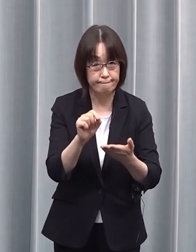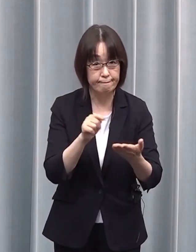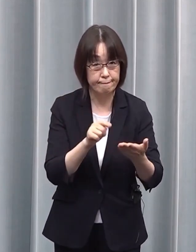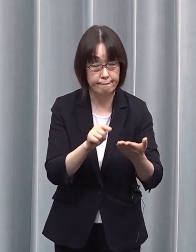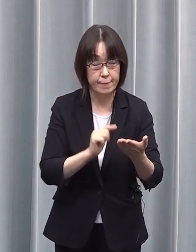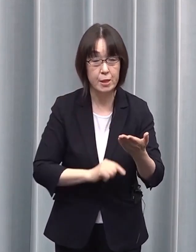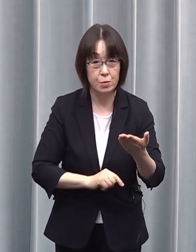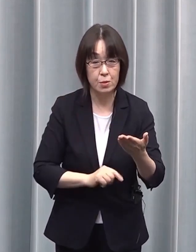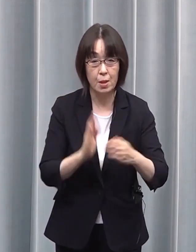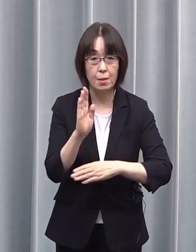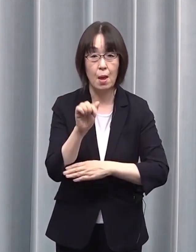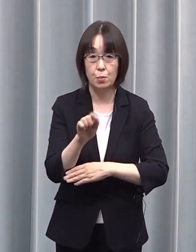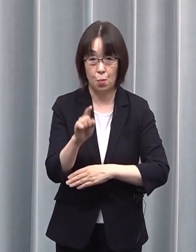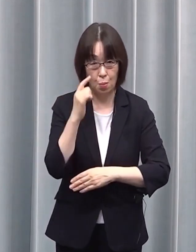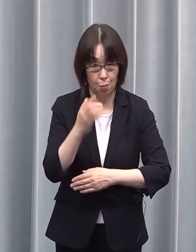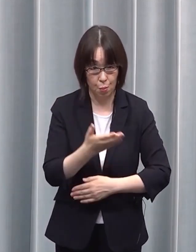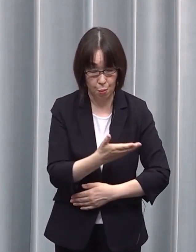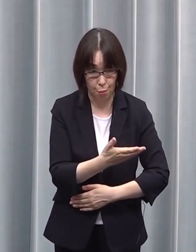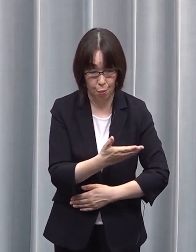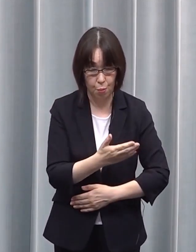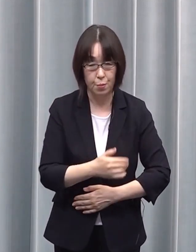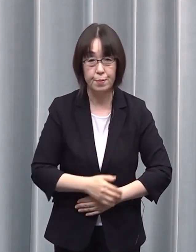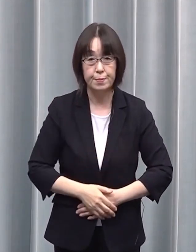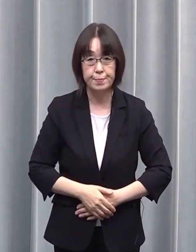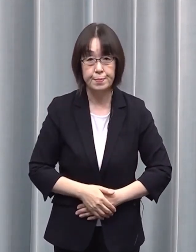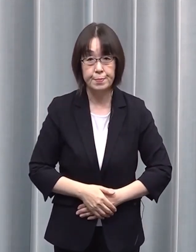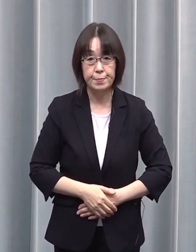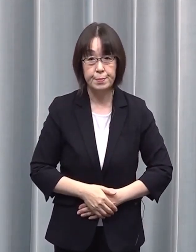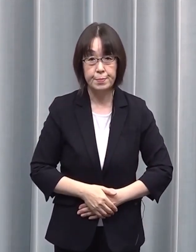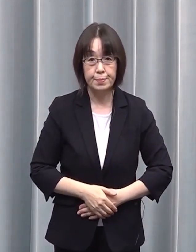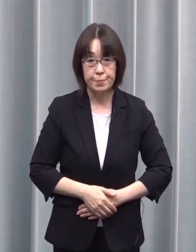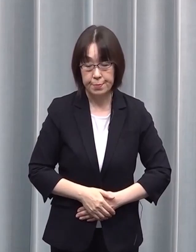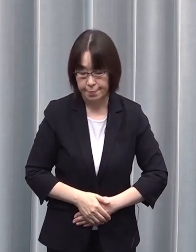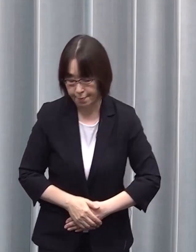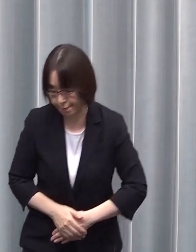について政府としてはどういうふうに受け止めているかとお聞かせいただけますか。